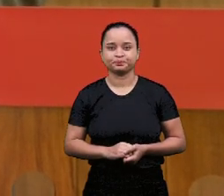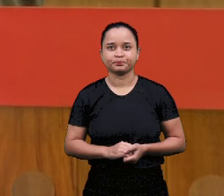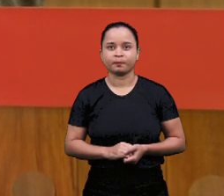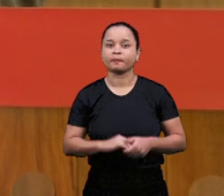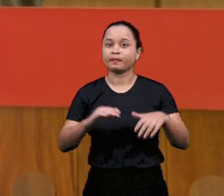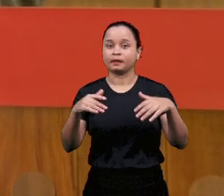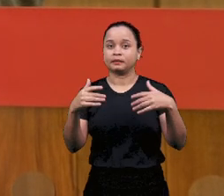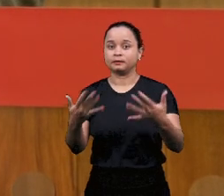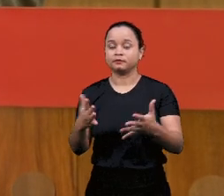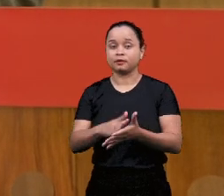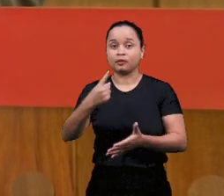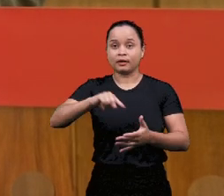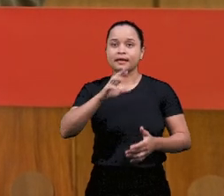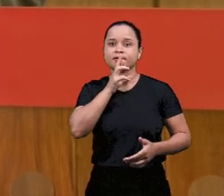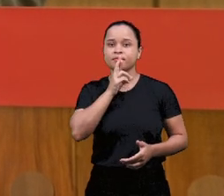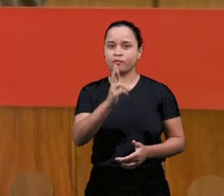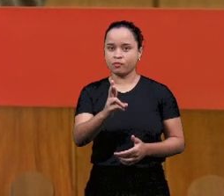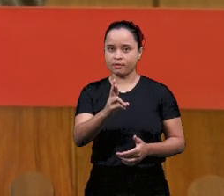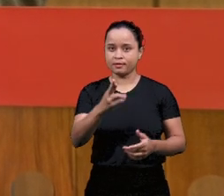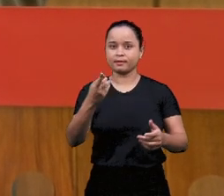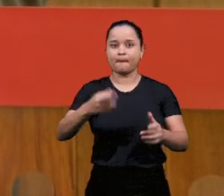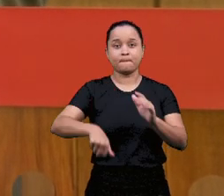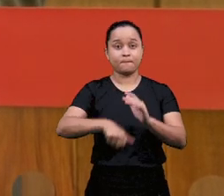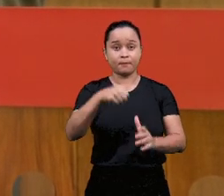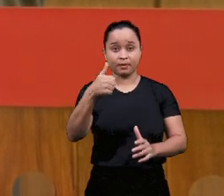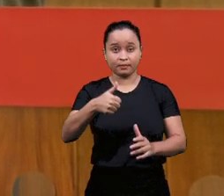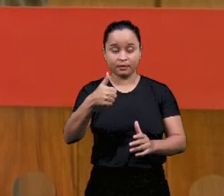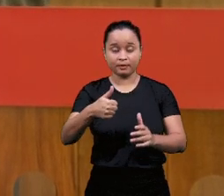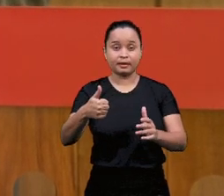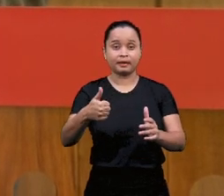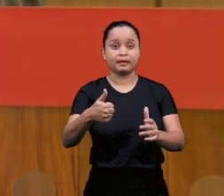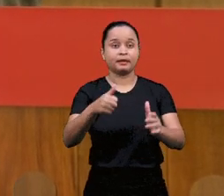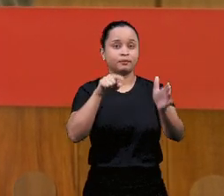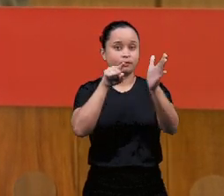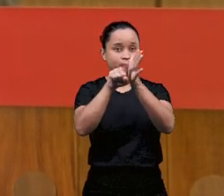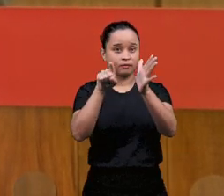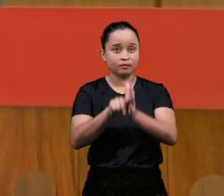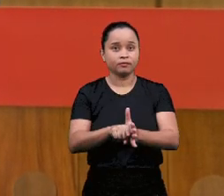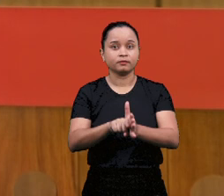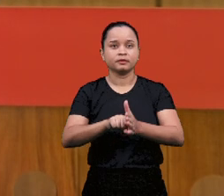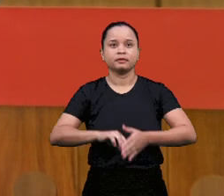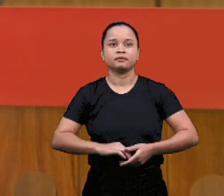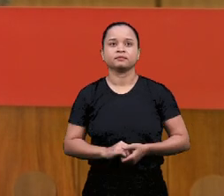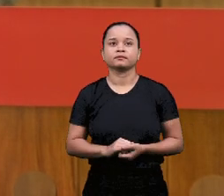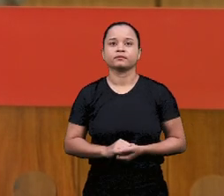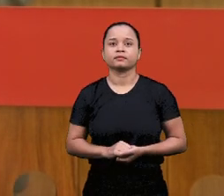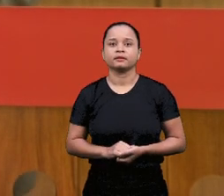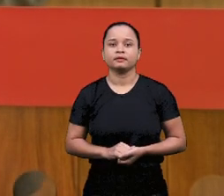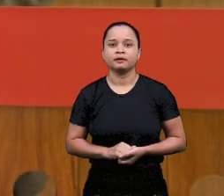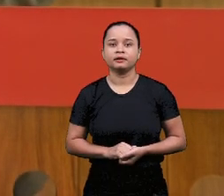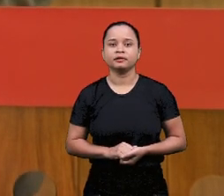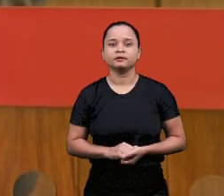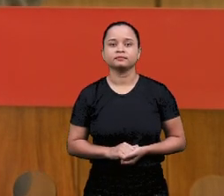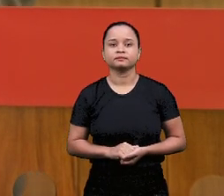réponse à notre question qui a été faite. Cette réponse vient d'une de nos